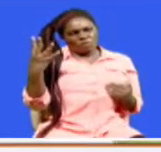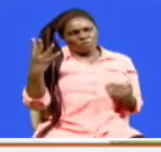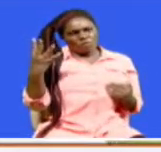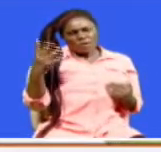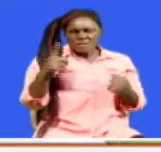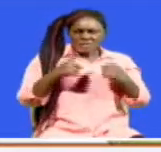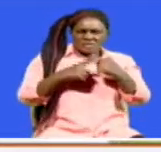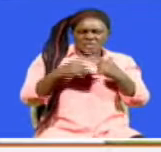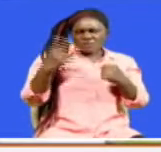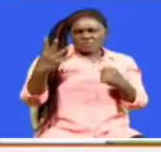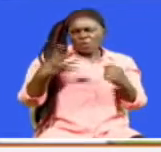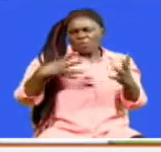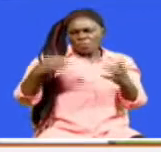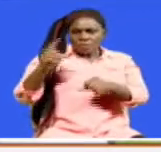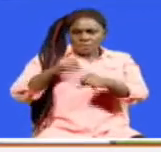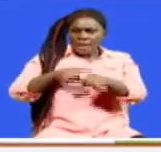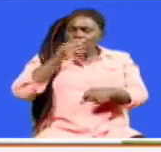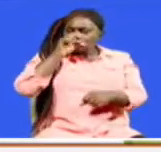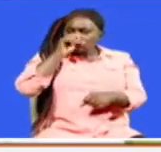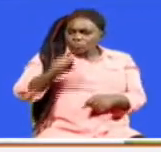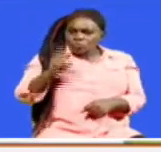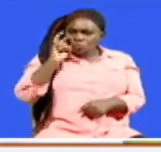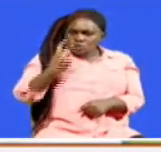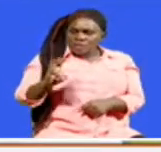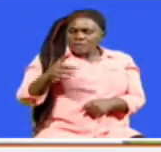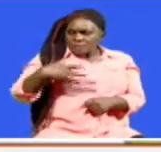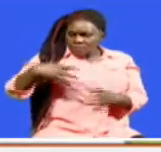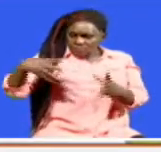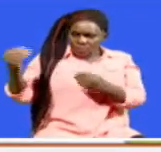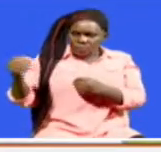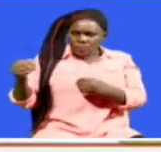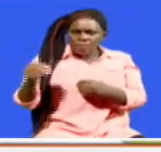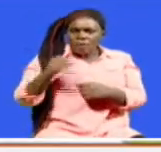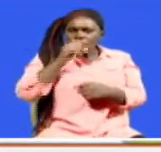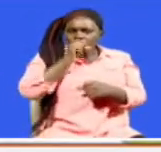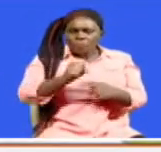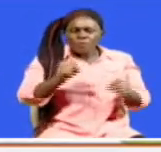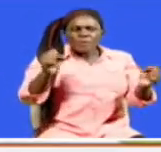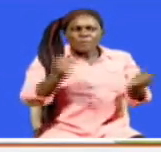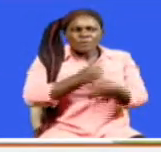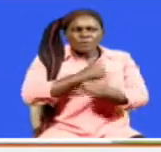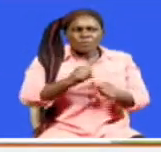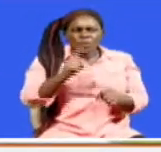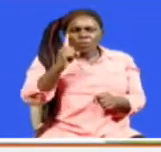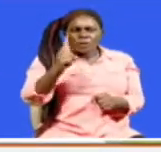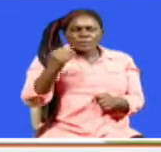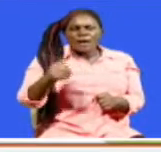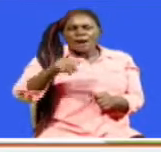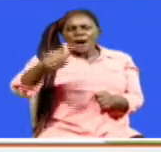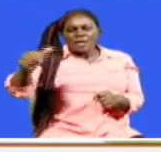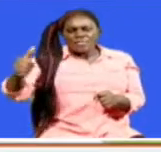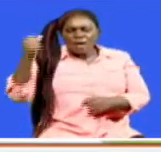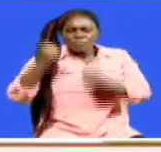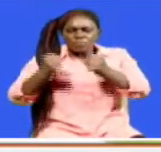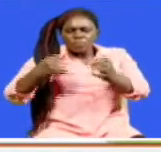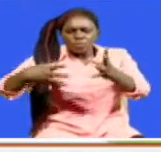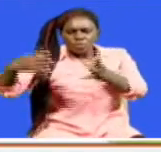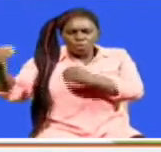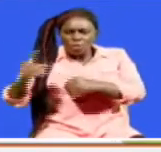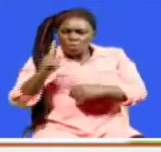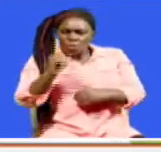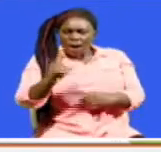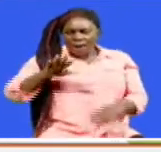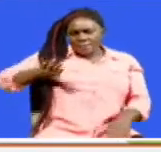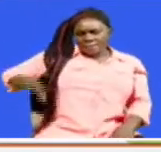Kama sita walitoroka waliona visi. Hiyo visi hai ilifuata mtoto moja wengine wakatoroka. Sasa hiyo